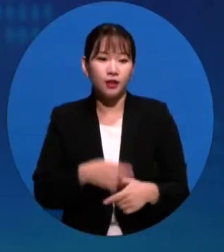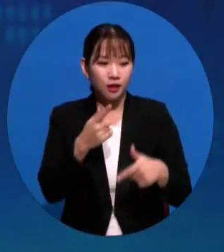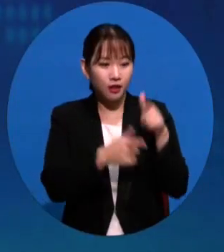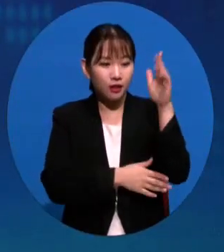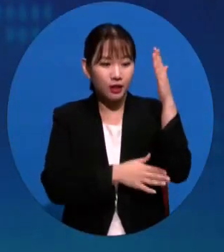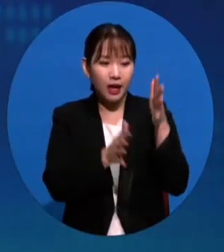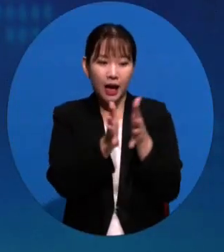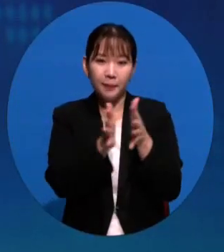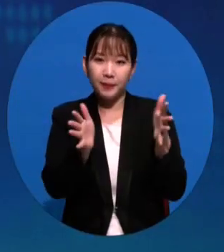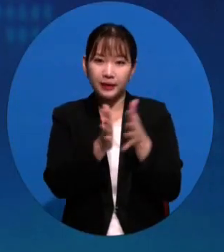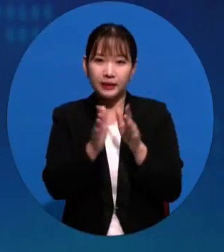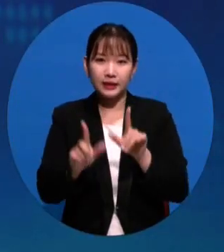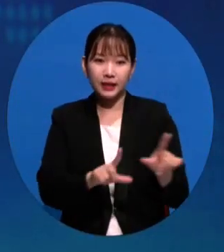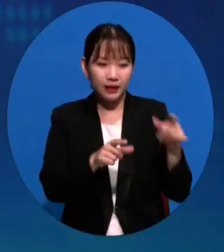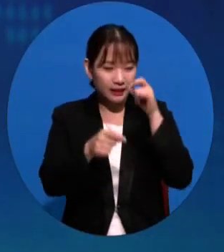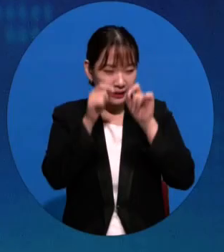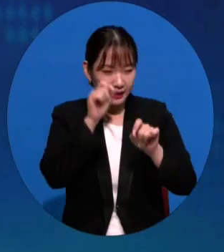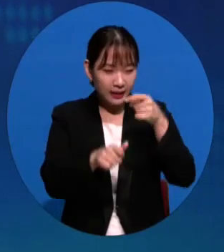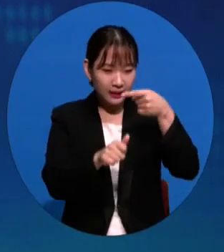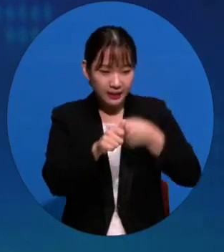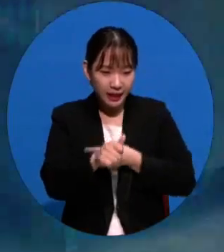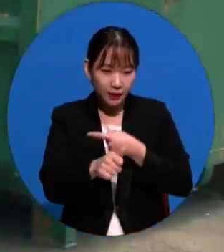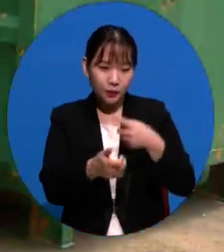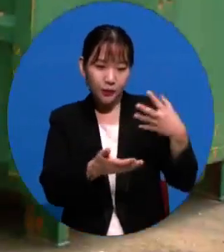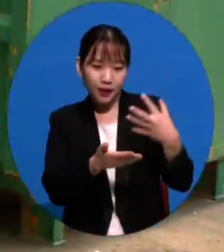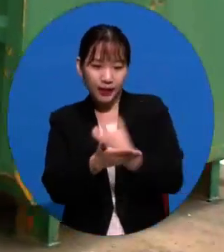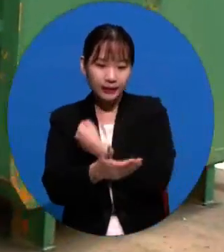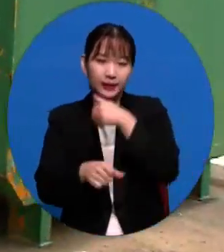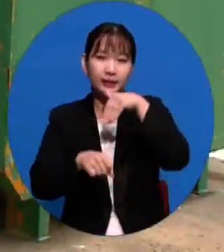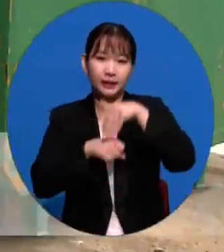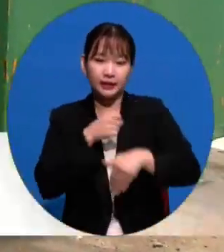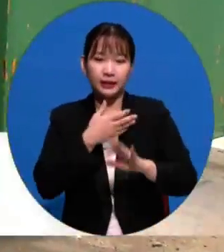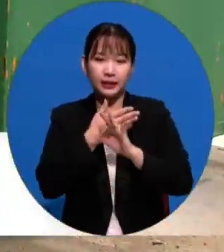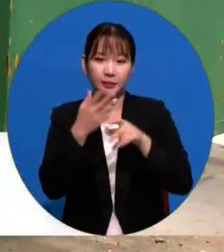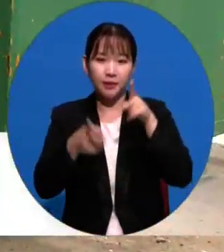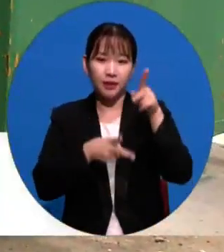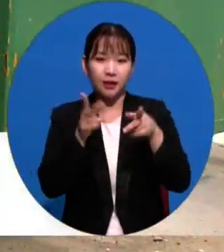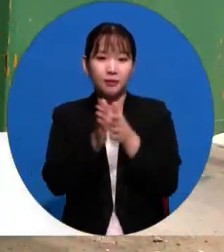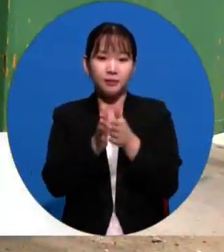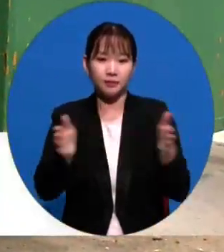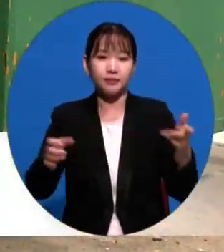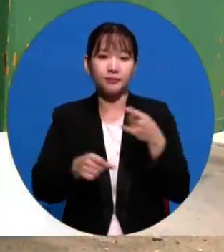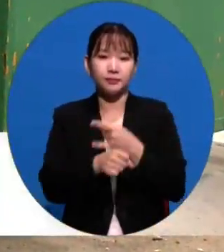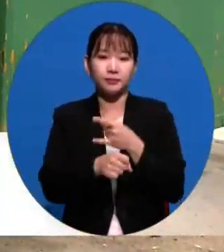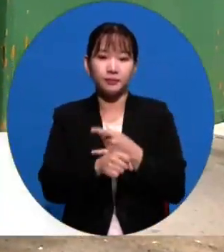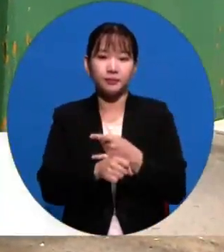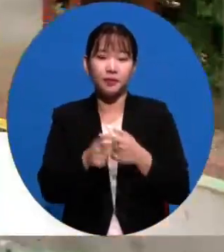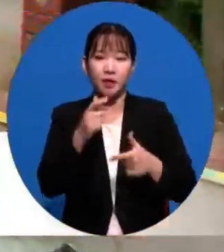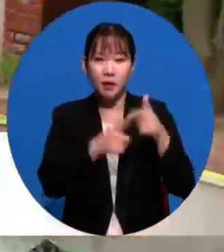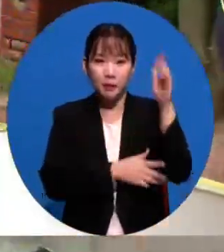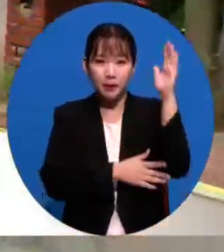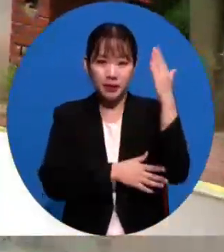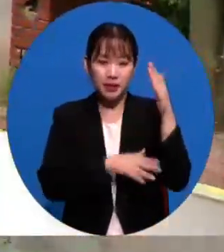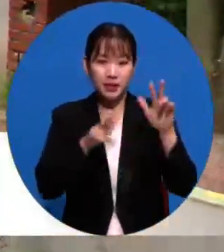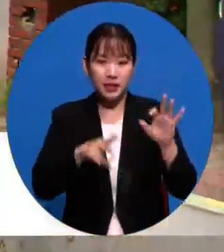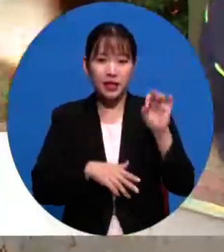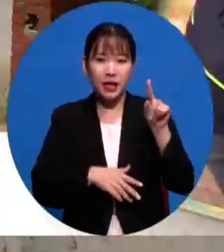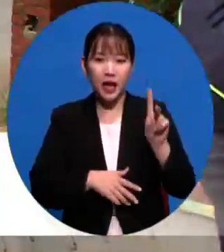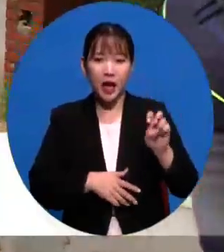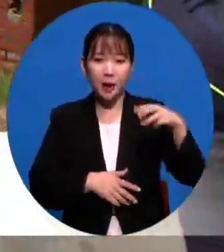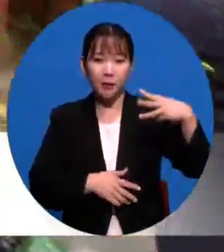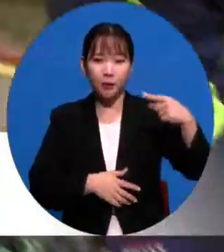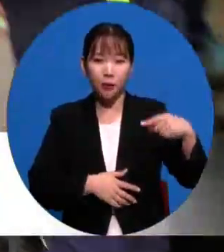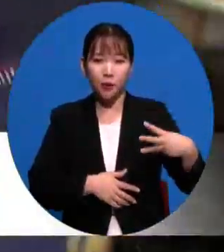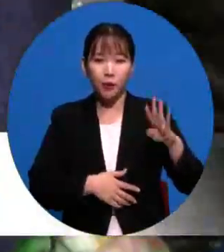목포시가 아파트 생활 쓰레기 자동 상차 수거 방식 시범 사업을 추진합니다. 목포시는 현재